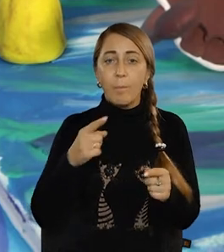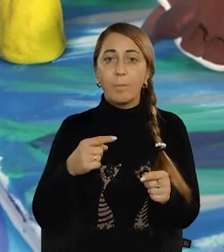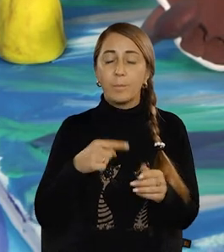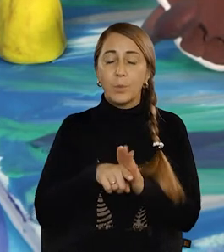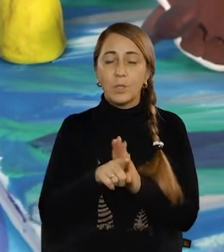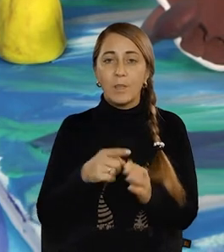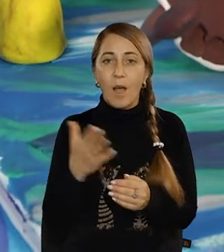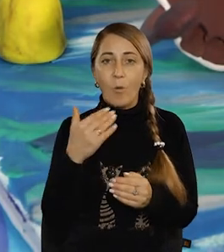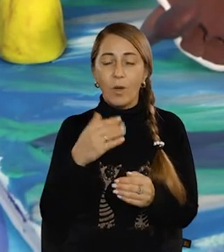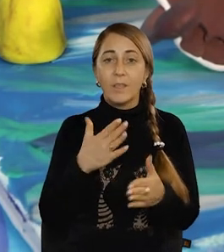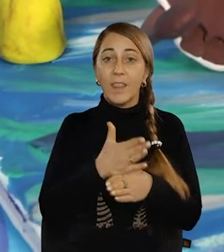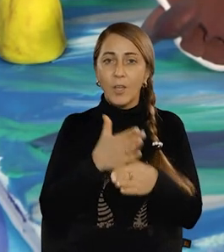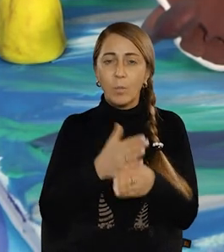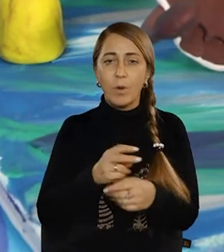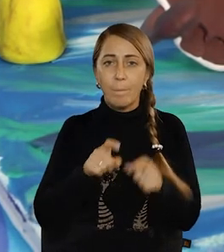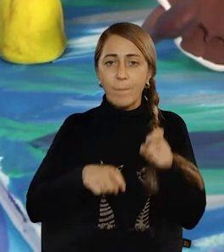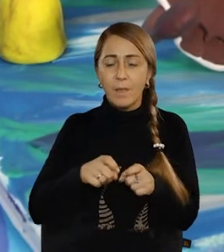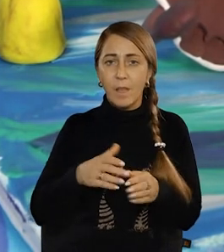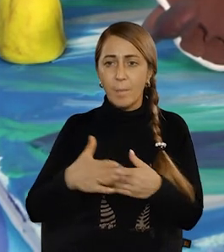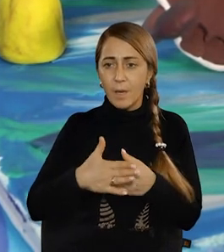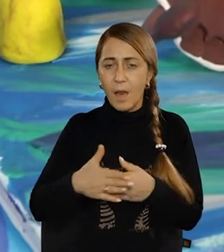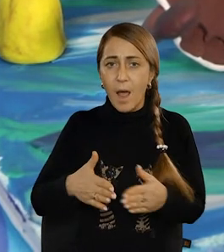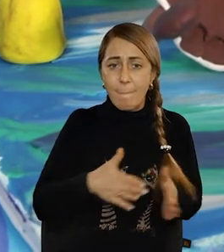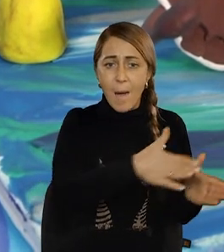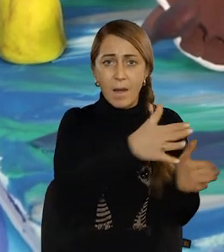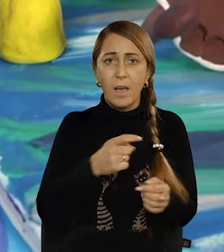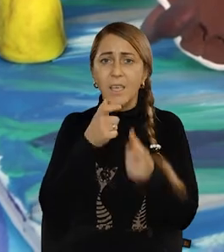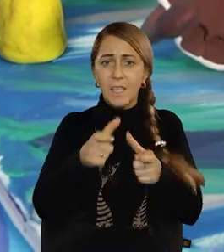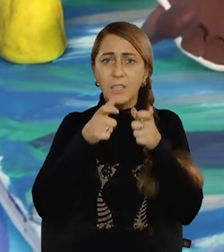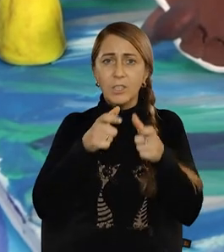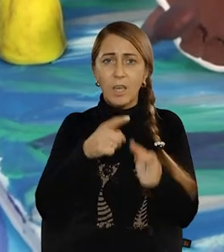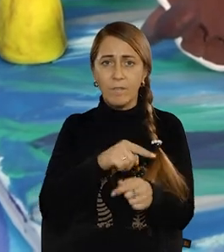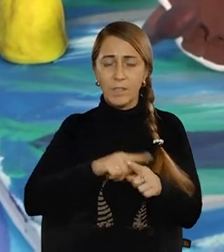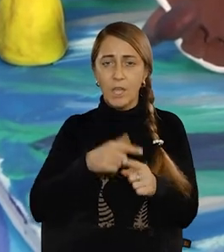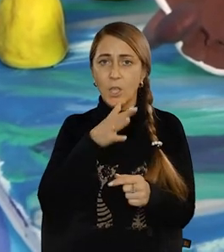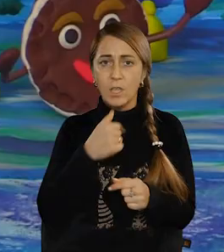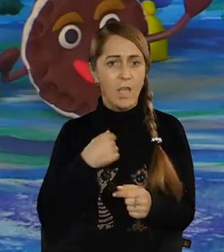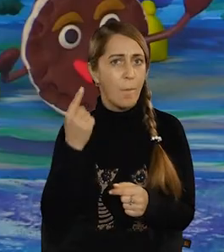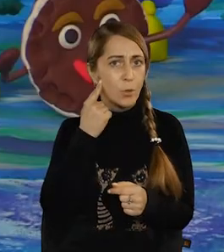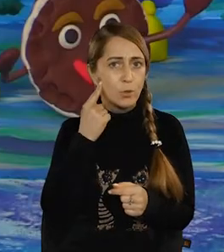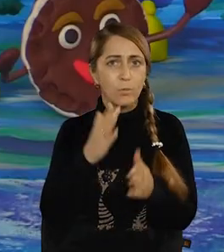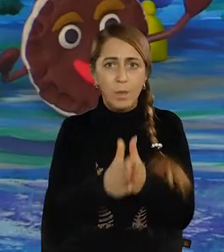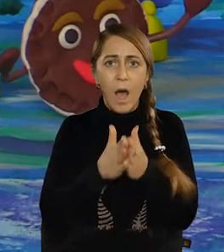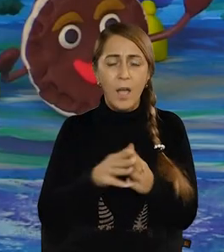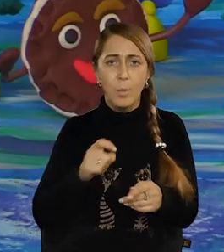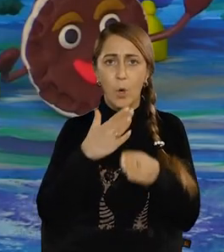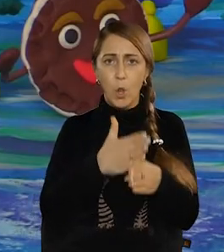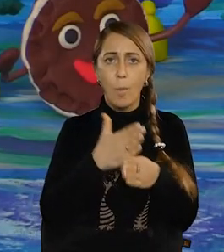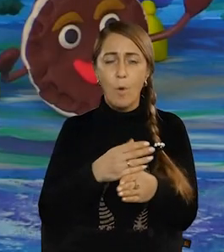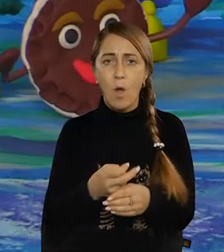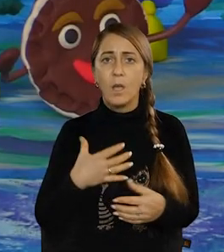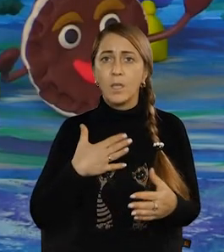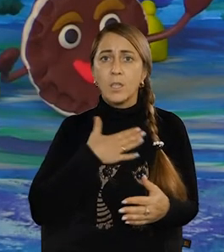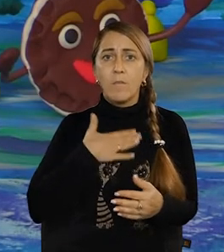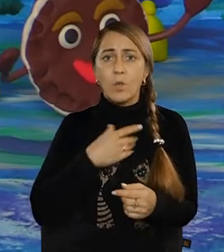на допомогу. Лише бігала вздовж берега та бентежно кричала. У цей час і я почув благання про допомогу.